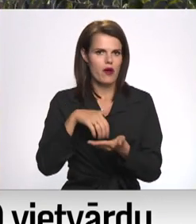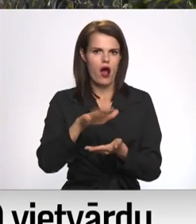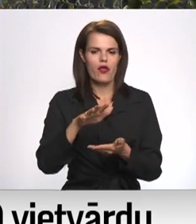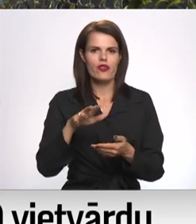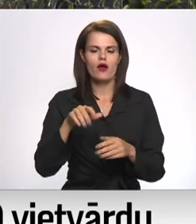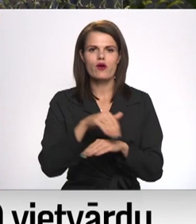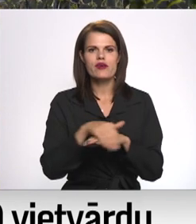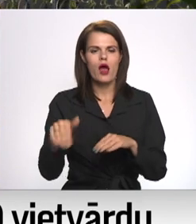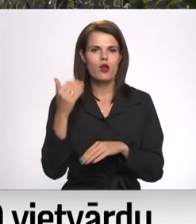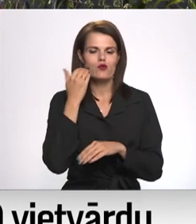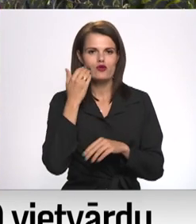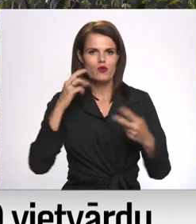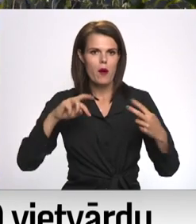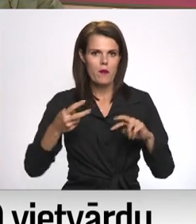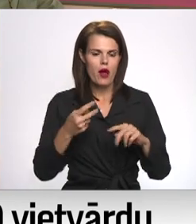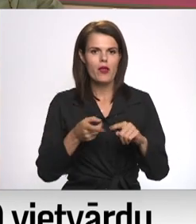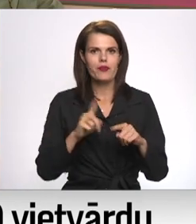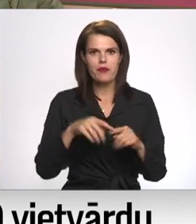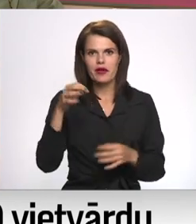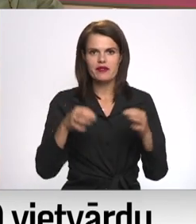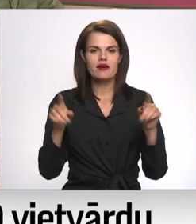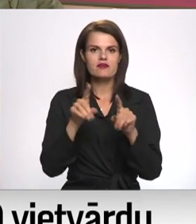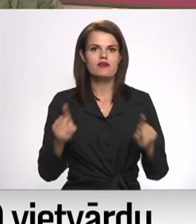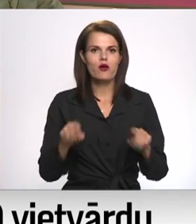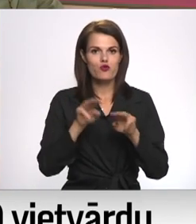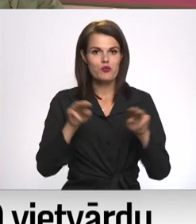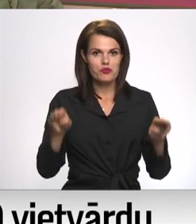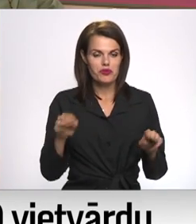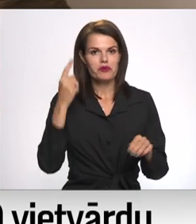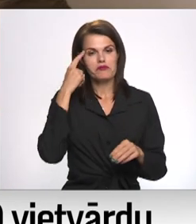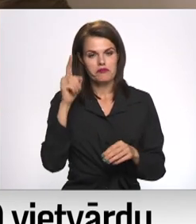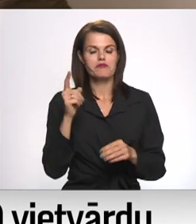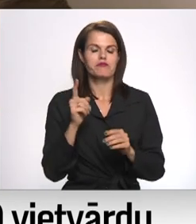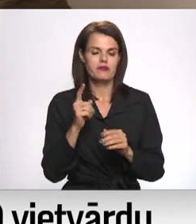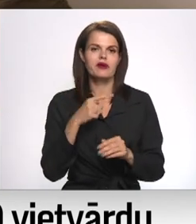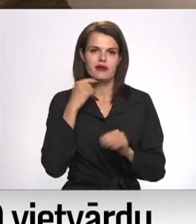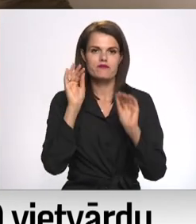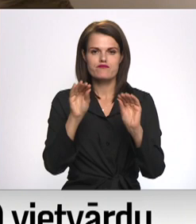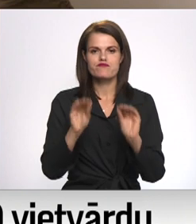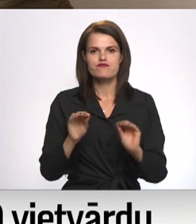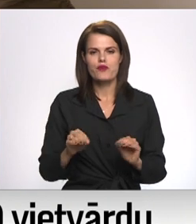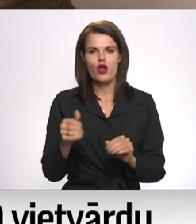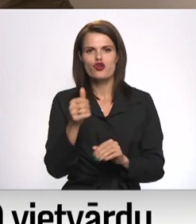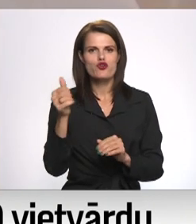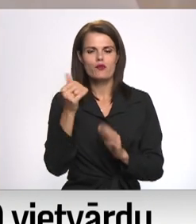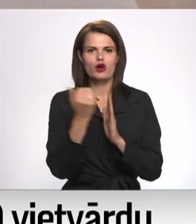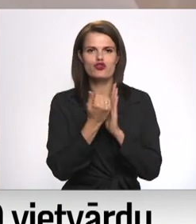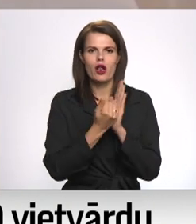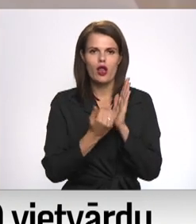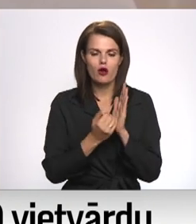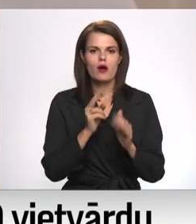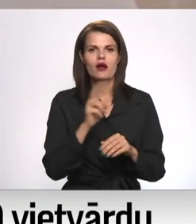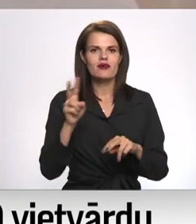no vietvārdu pārdēvēšanas, tāpēc Tieslietu ministrija atsaukusies centra priekšlikumam izstrādāt īpašu likuma projektu, kas